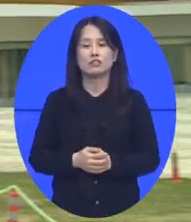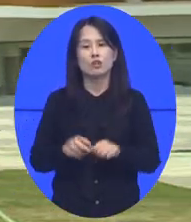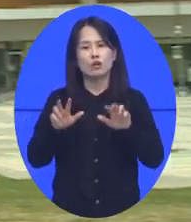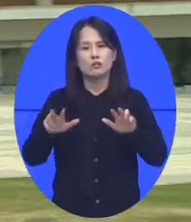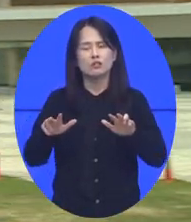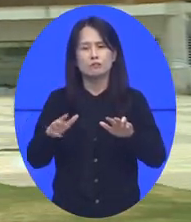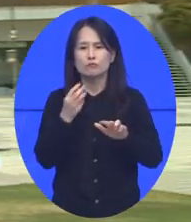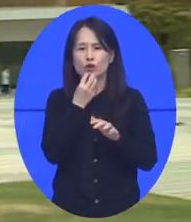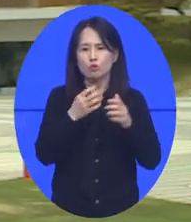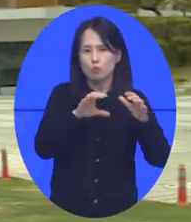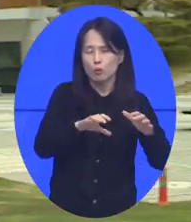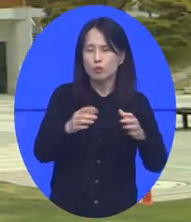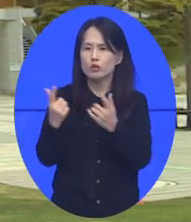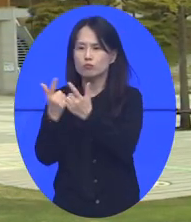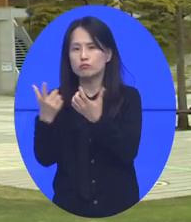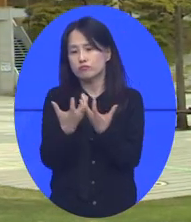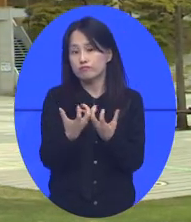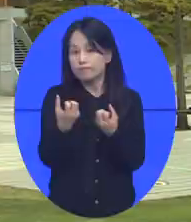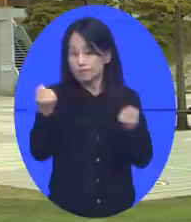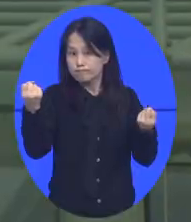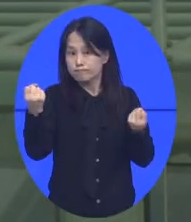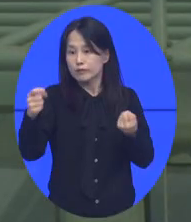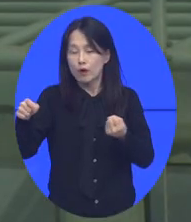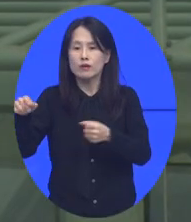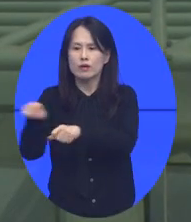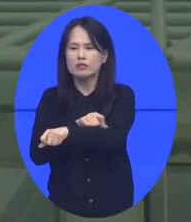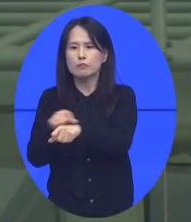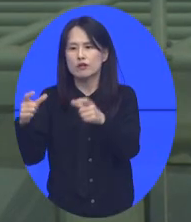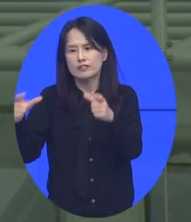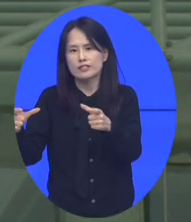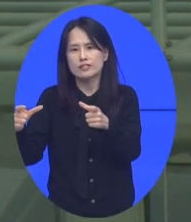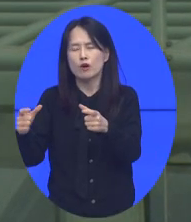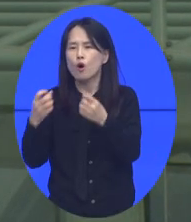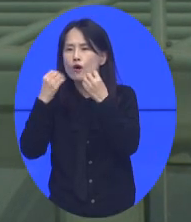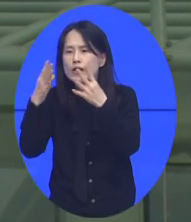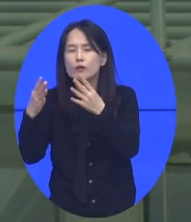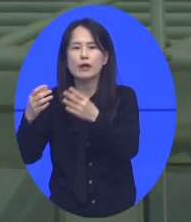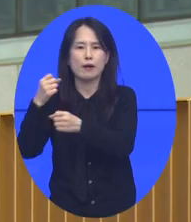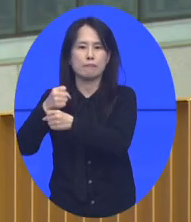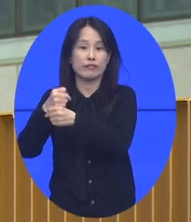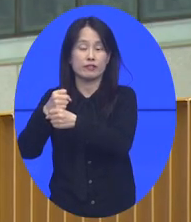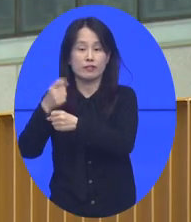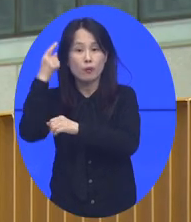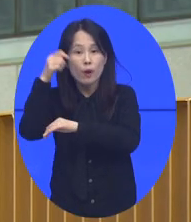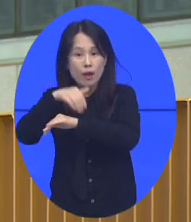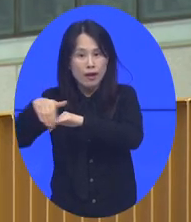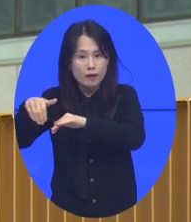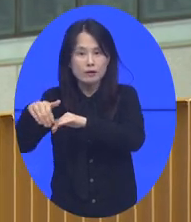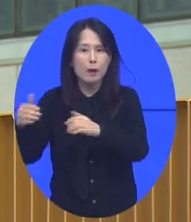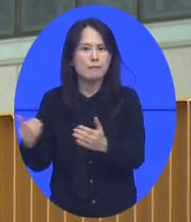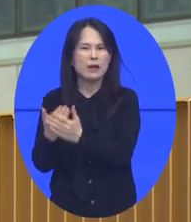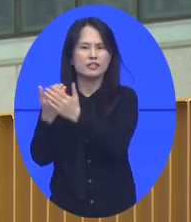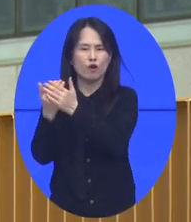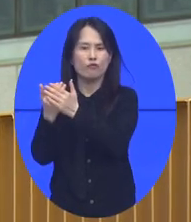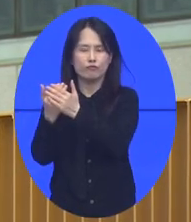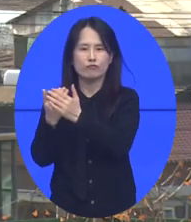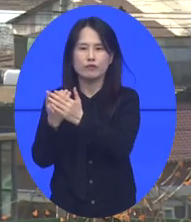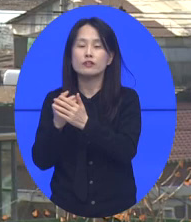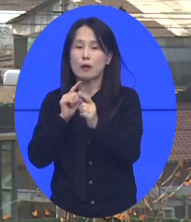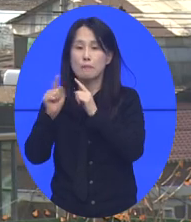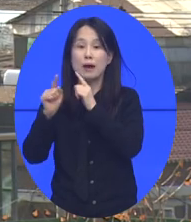지금의 경기도에서 북부를 분리해 북부 특별자치도로 새롭게 재편하고 도약하자는 게